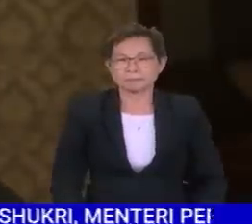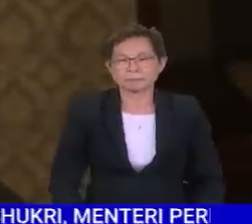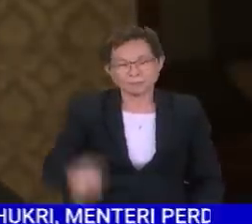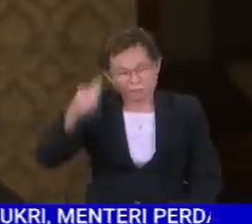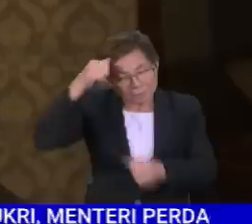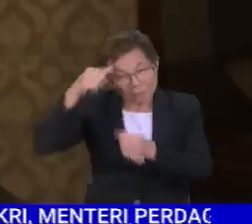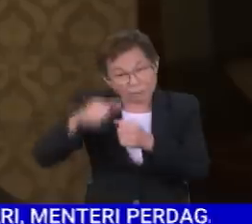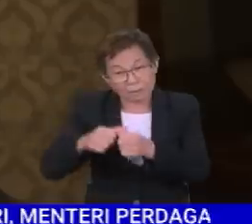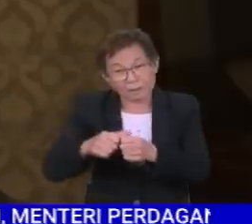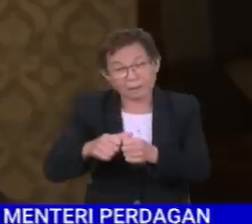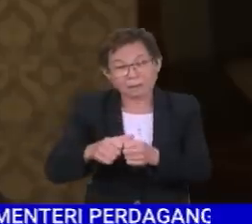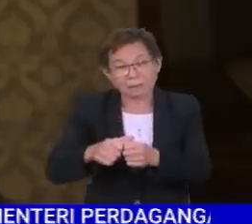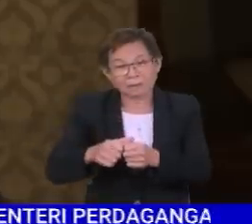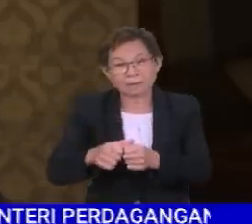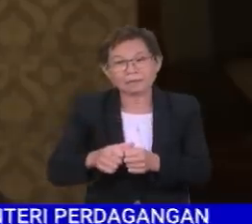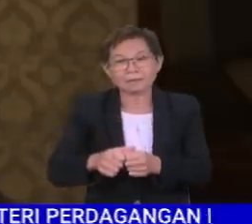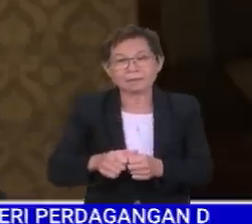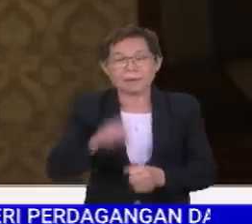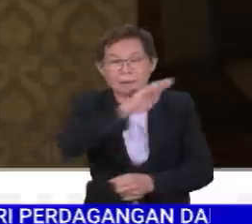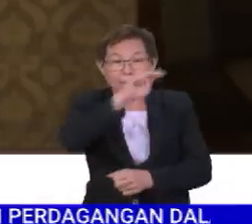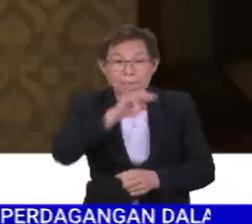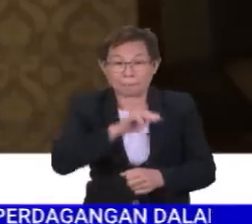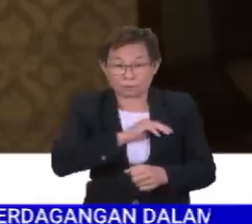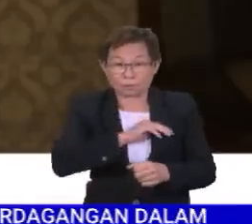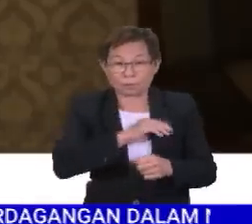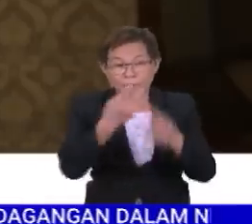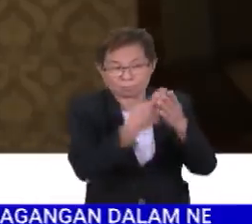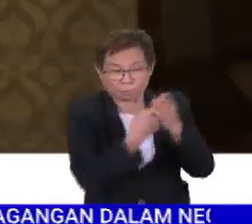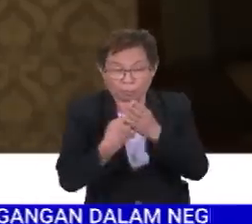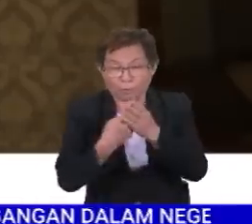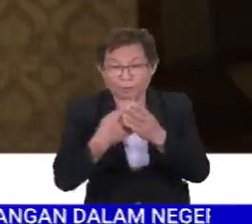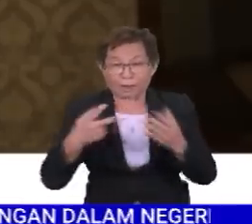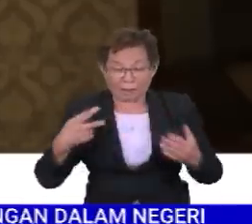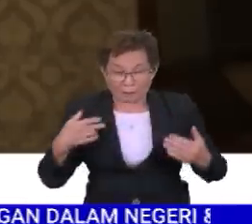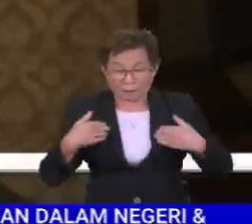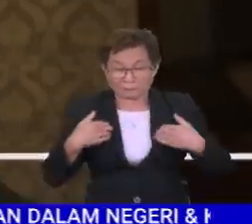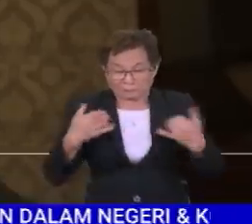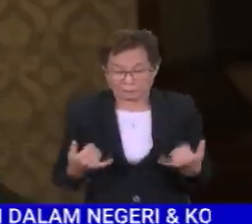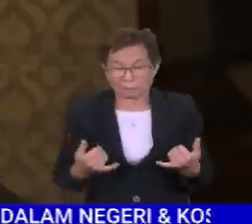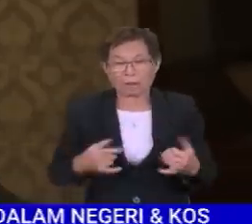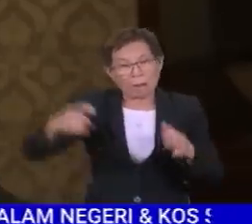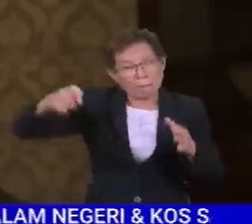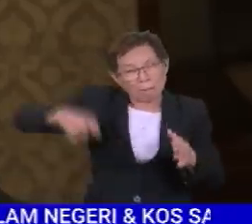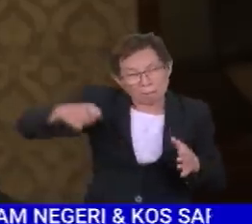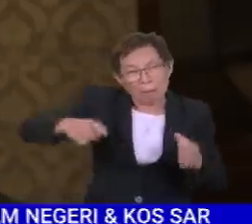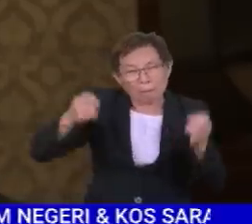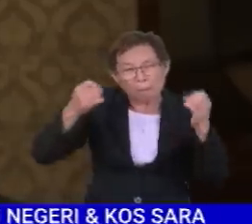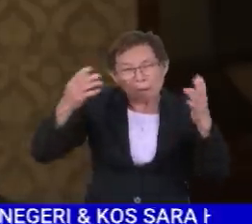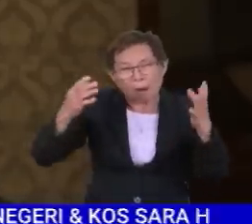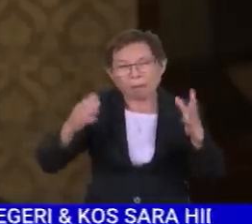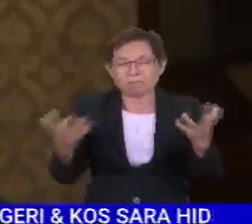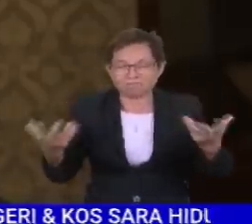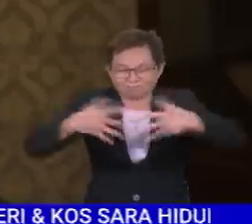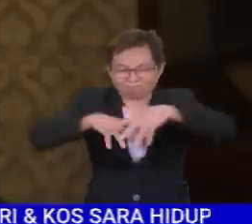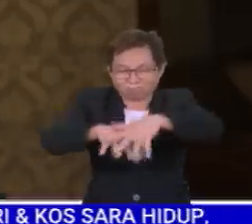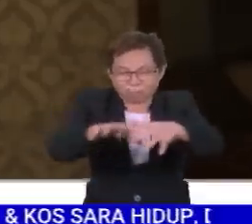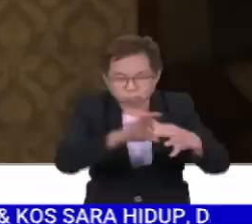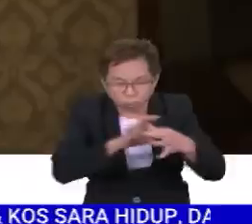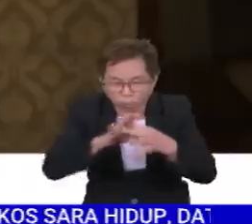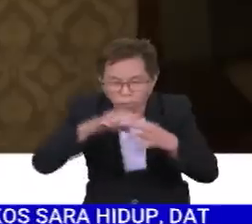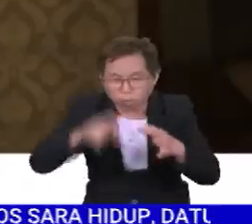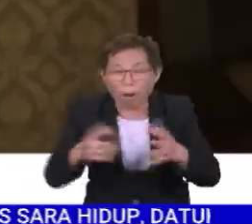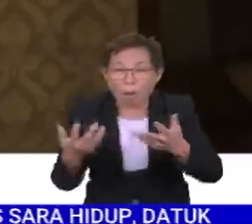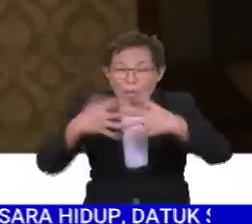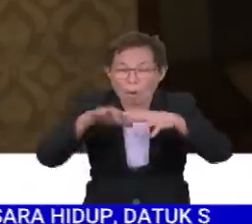Saya ingat kali ini Jemaah Menteri Perpaduan yang kita ada sekarang ini memerlukan lebih banyak kolaborasi dan